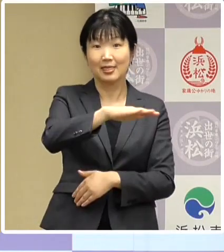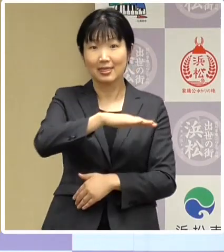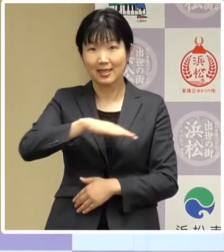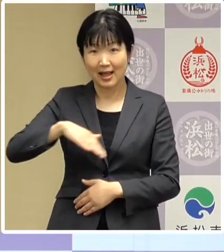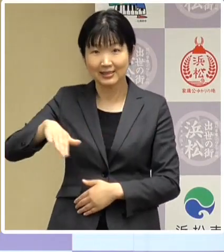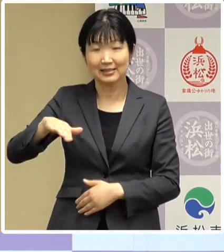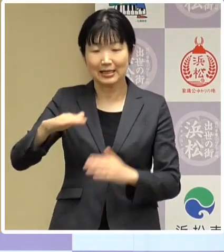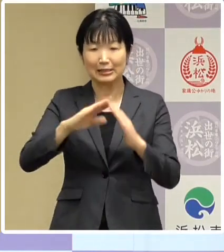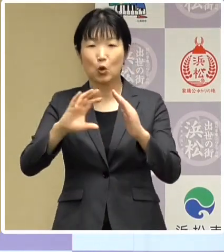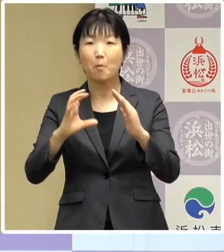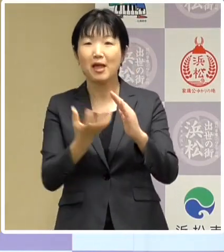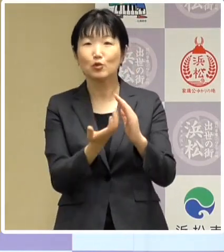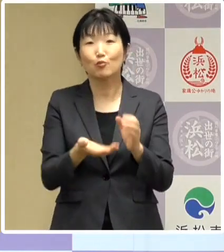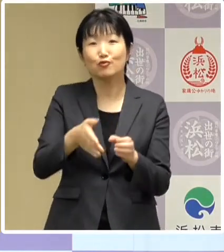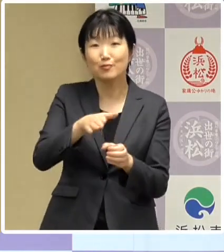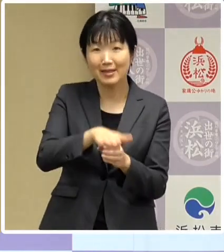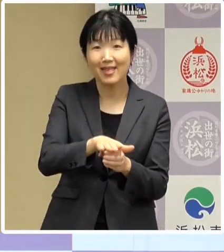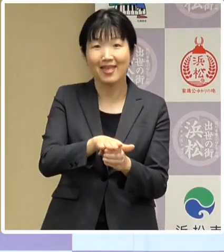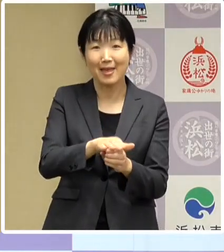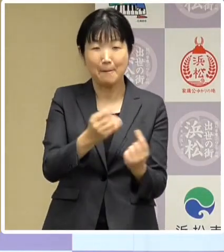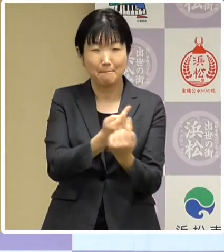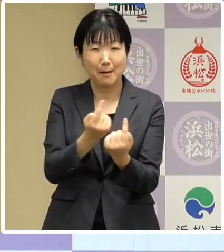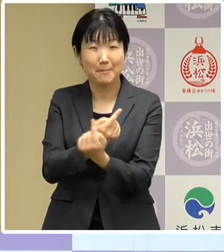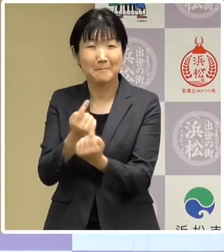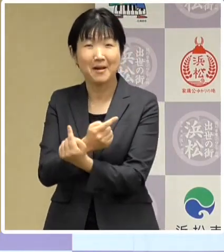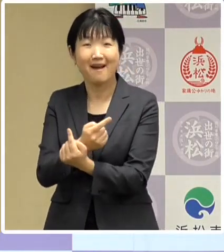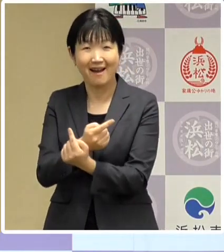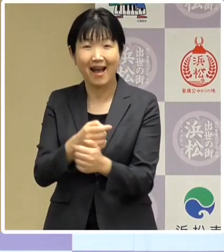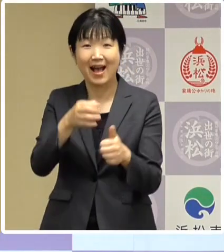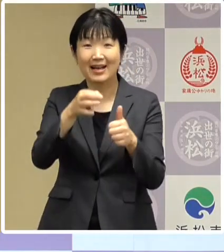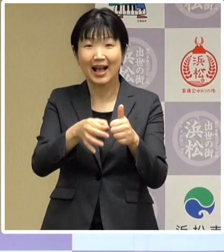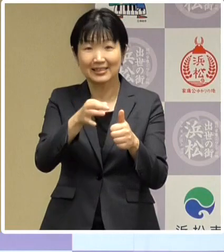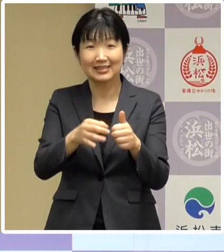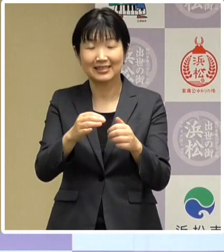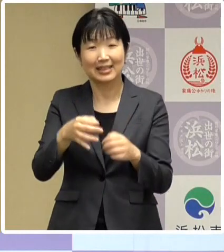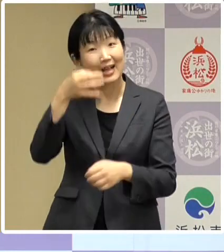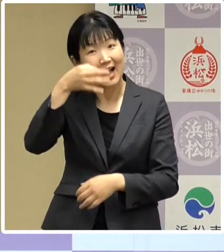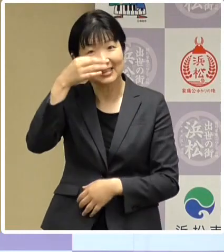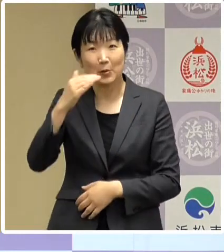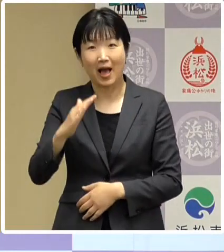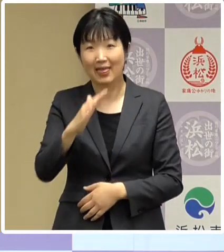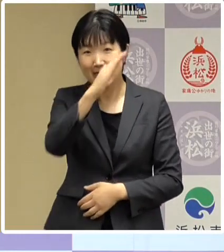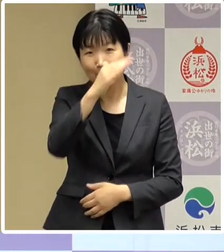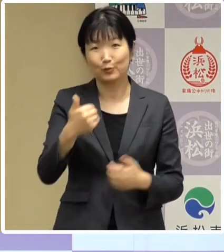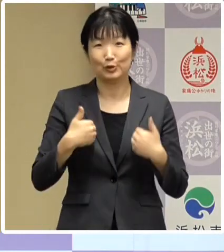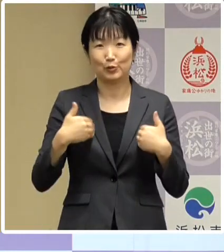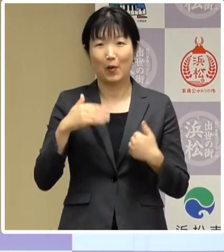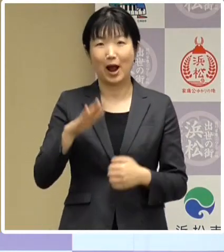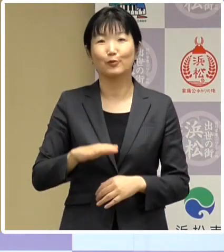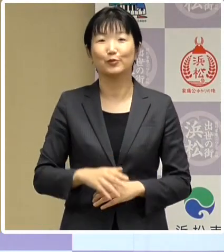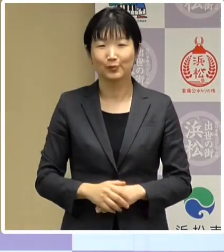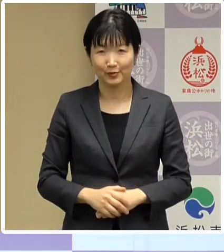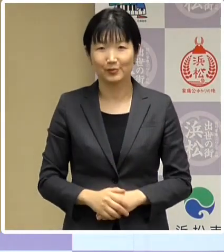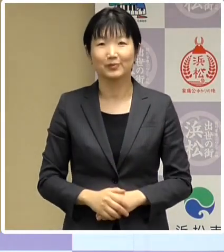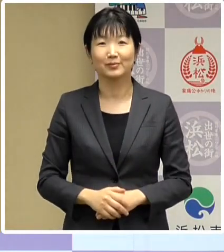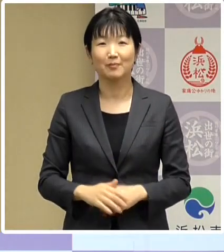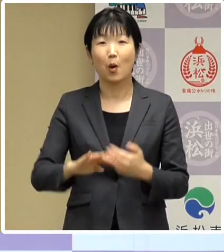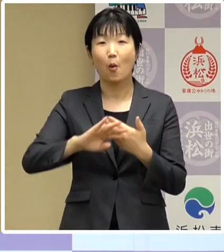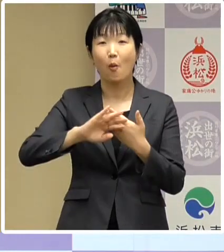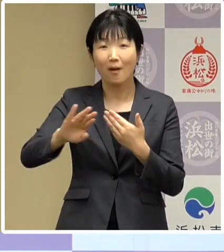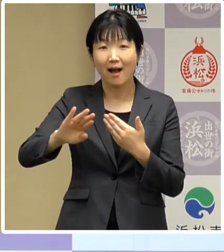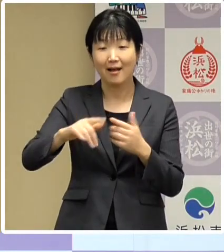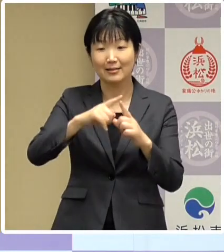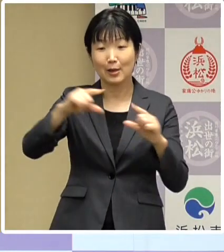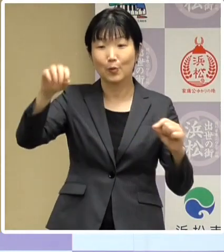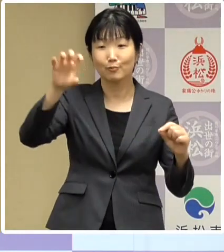がとても大事だと、これはもう全国の地方都市でもね、今実証されつつありますので、ま